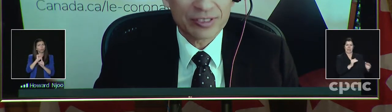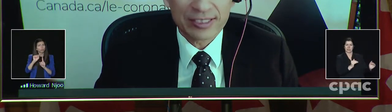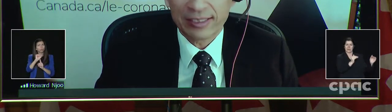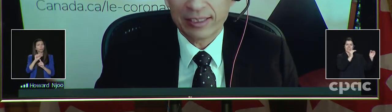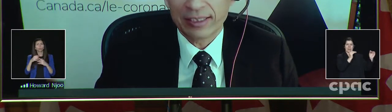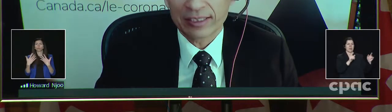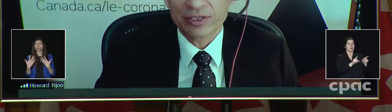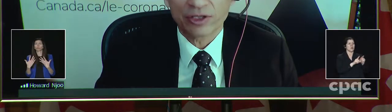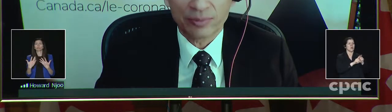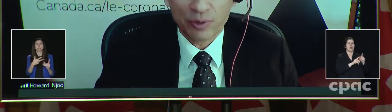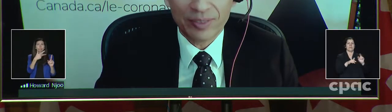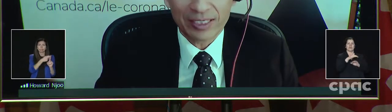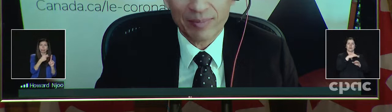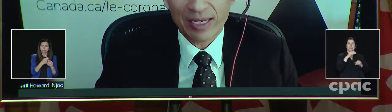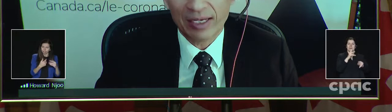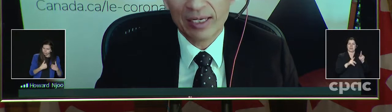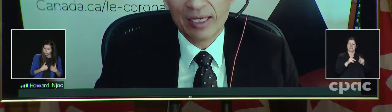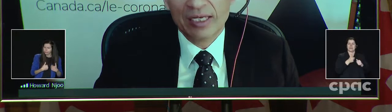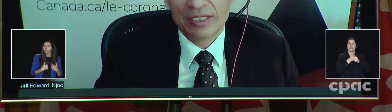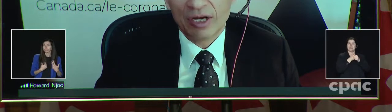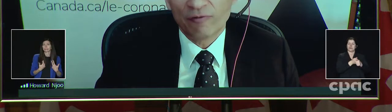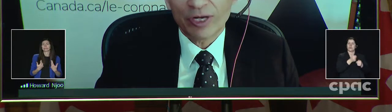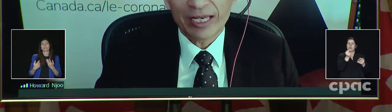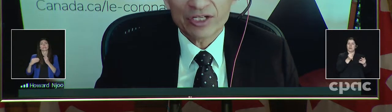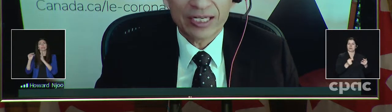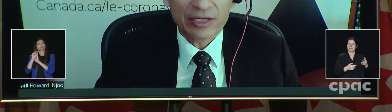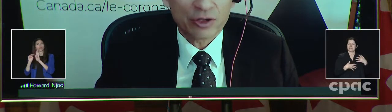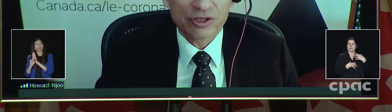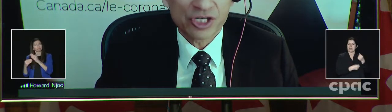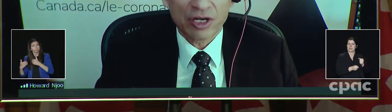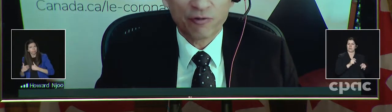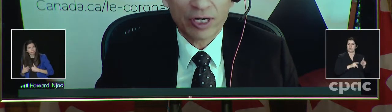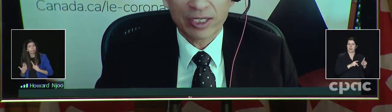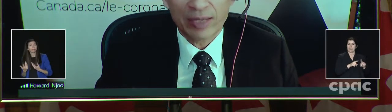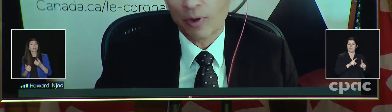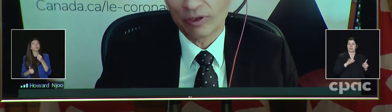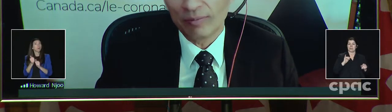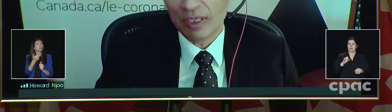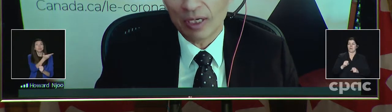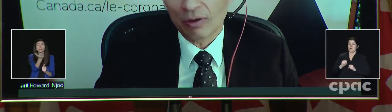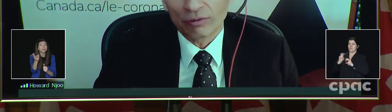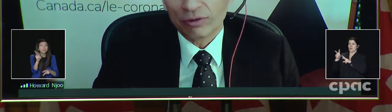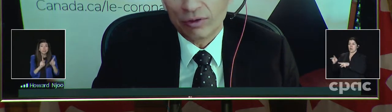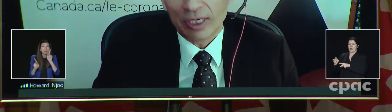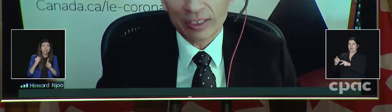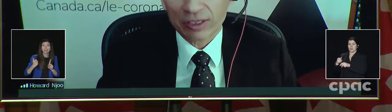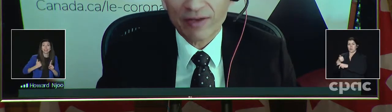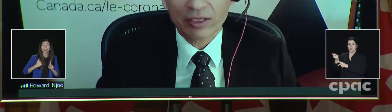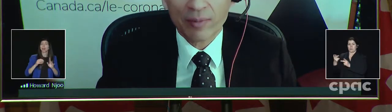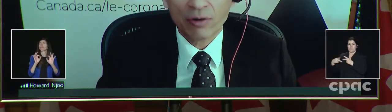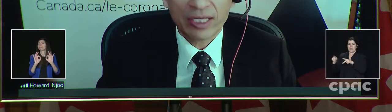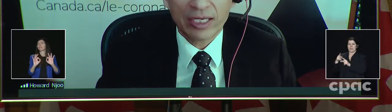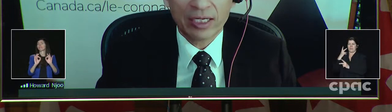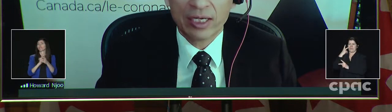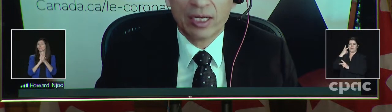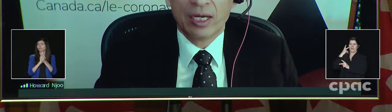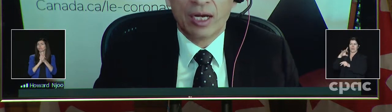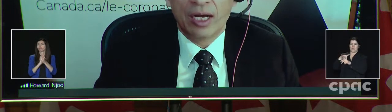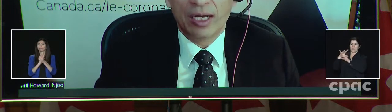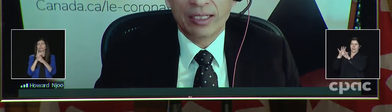les consignes de santé publique, mais si on voyage à l'étranger, on voit que la pandémie continue à travers le monde